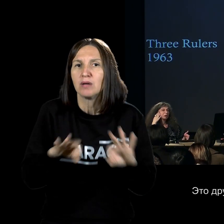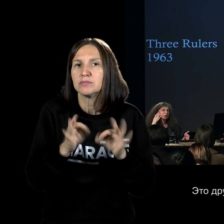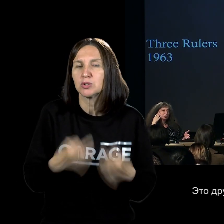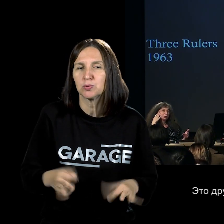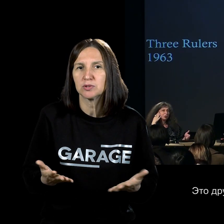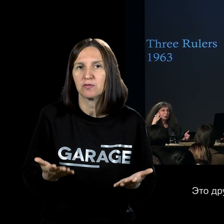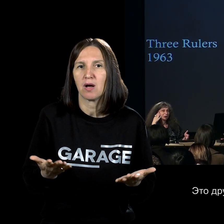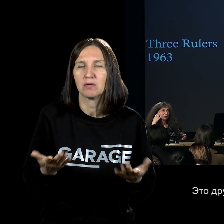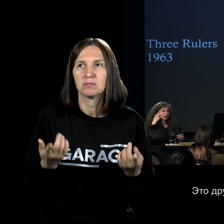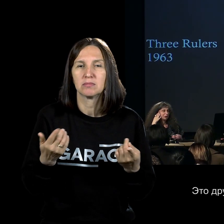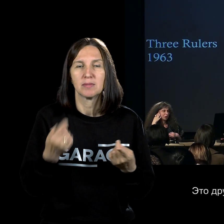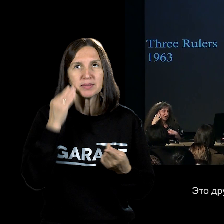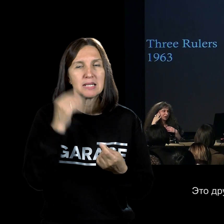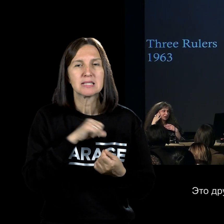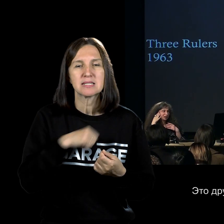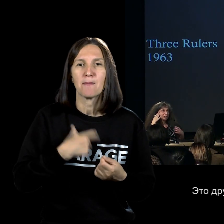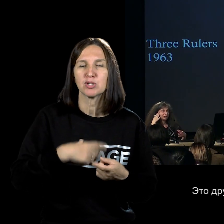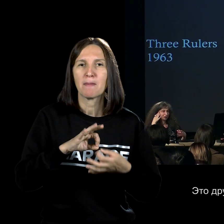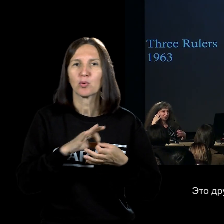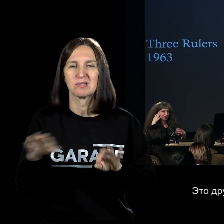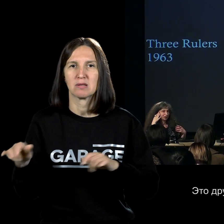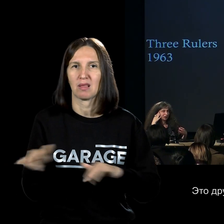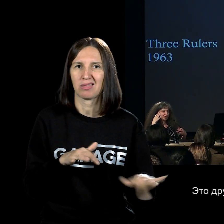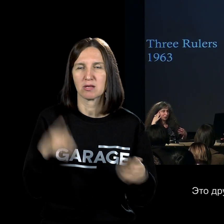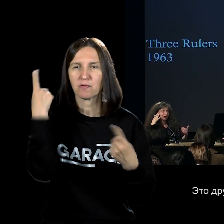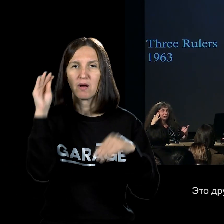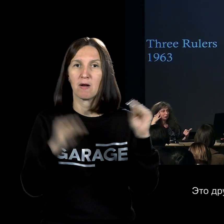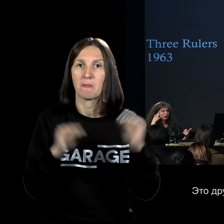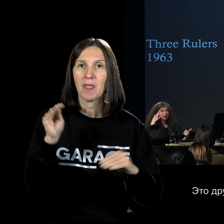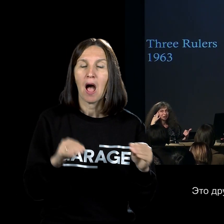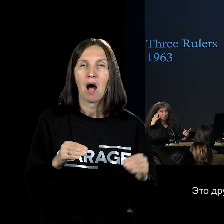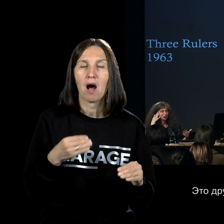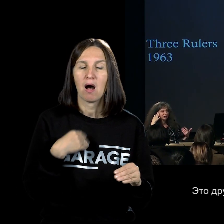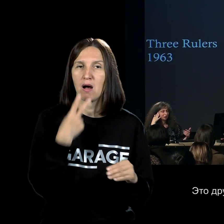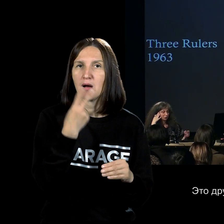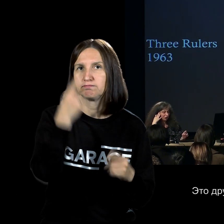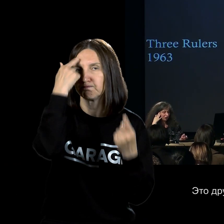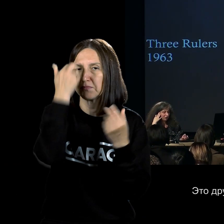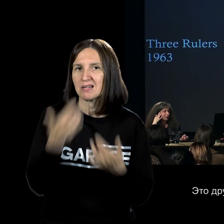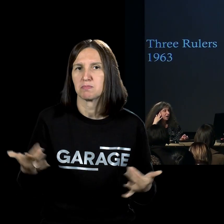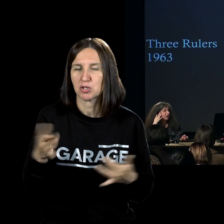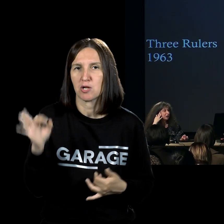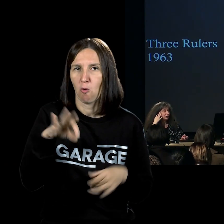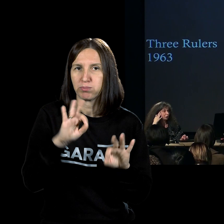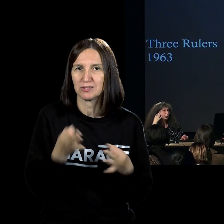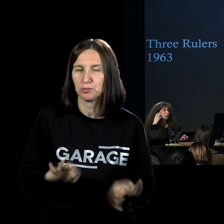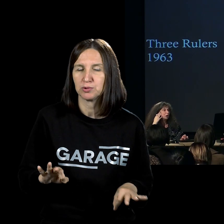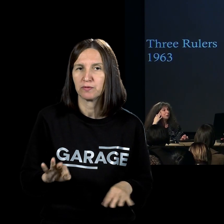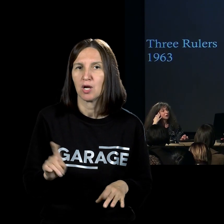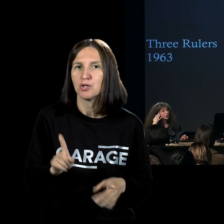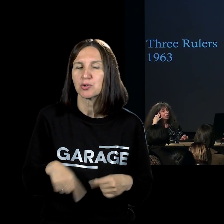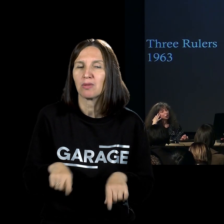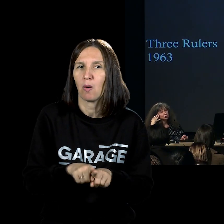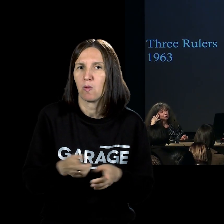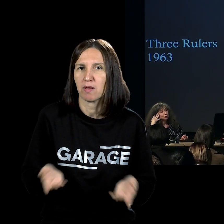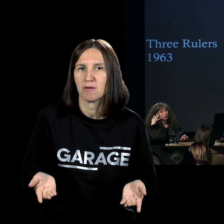быть другой процесс, не процесс действия создания, а процесс осмысления, процесс размышления. Что такое